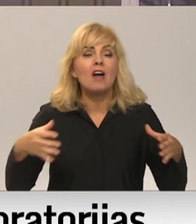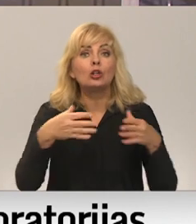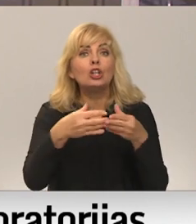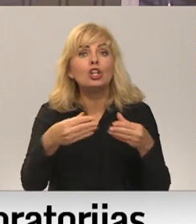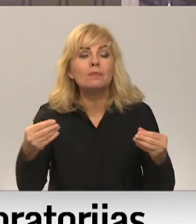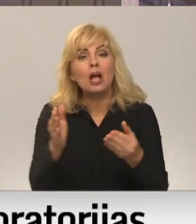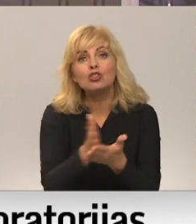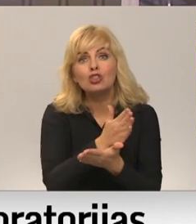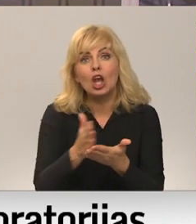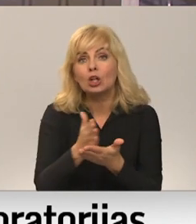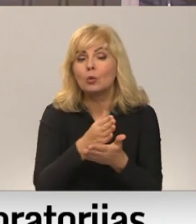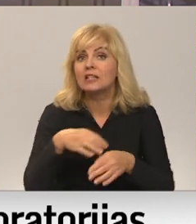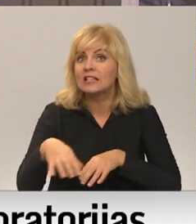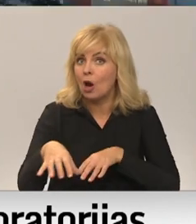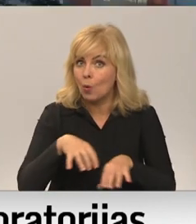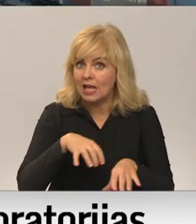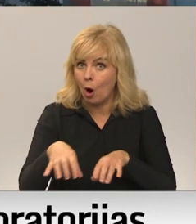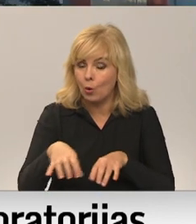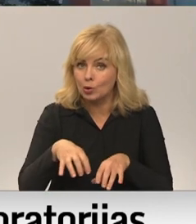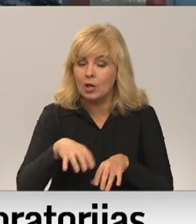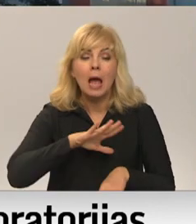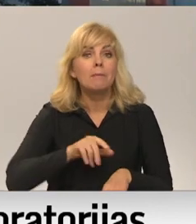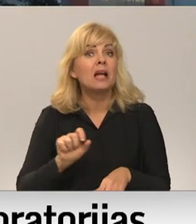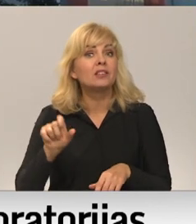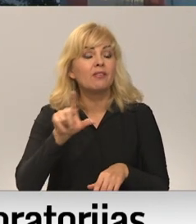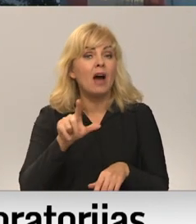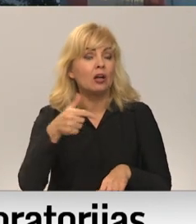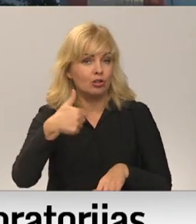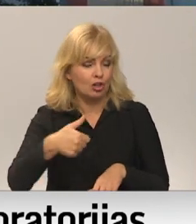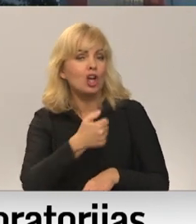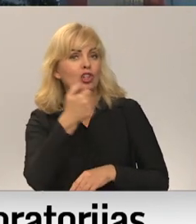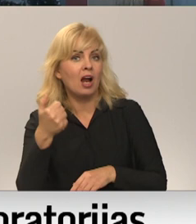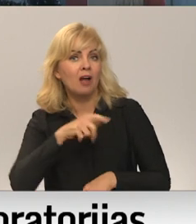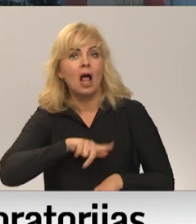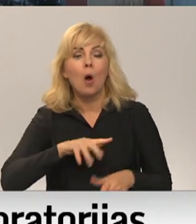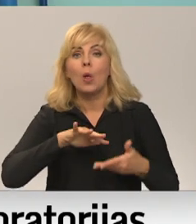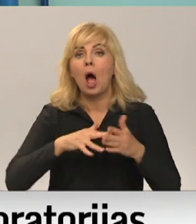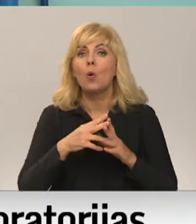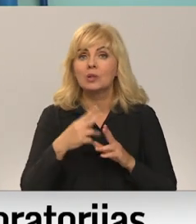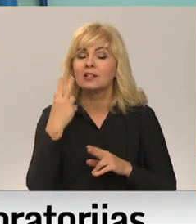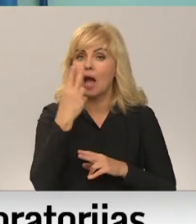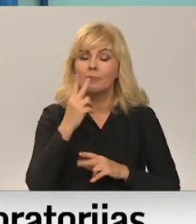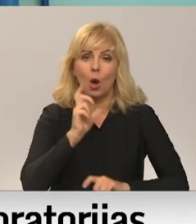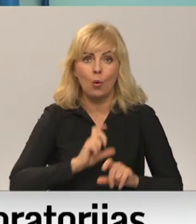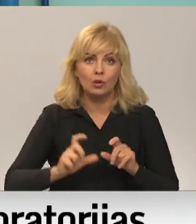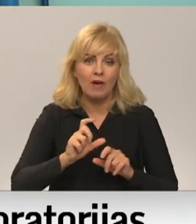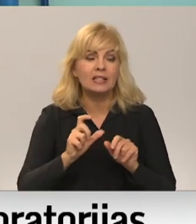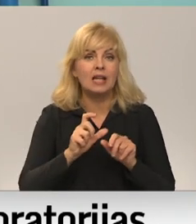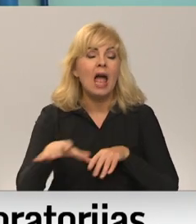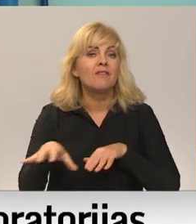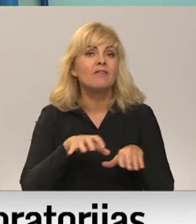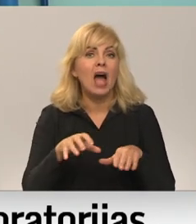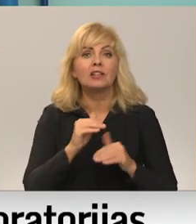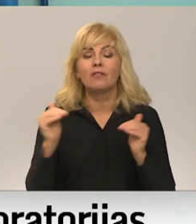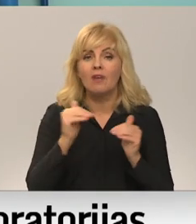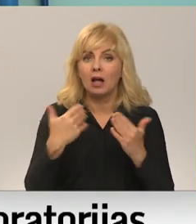izzūdošu šķirņu dzīvniekus. Pēc vairāk nekā 60 gadiem Latvijas Lauksaimniecības universitātes veterinārā fakultāte